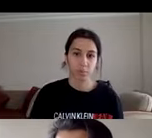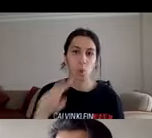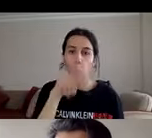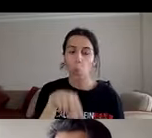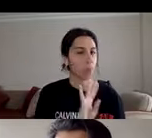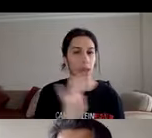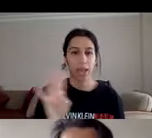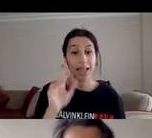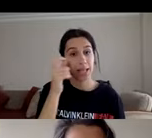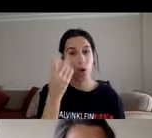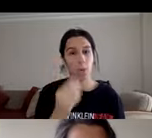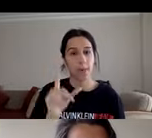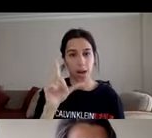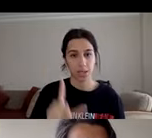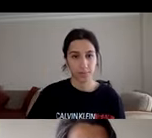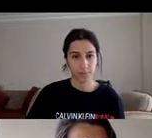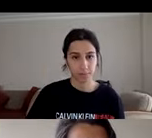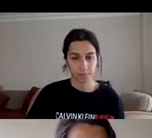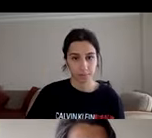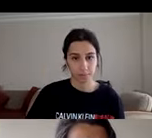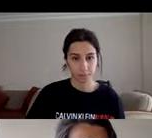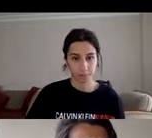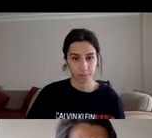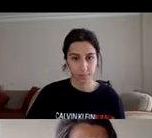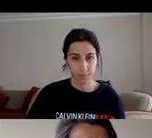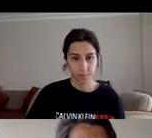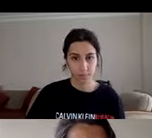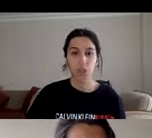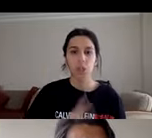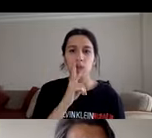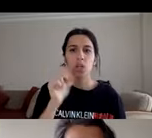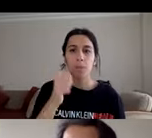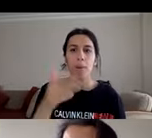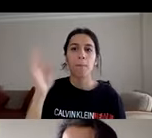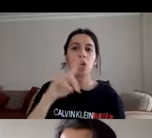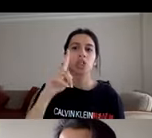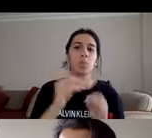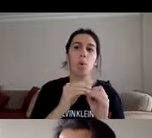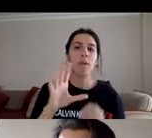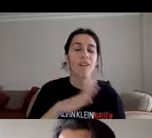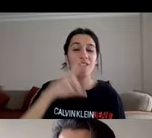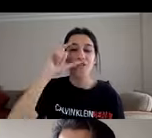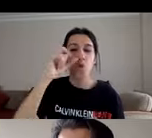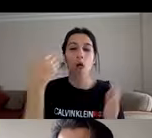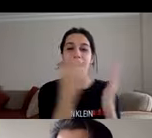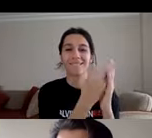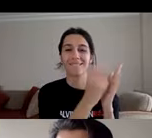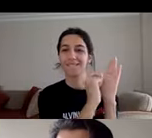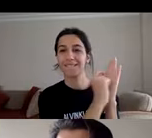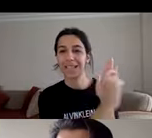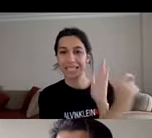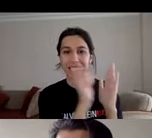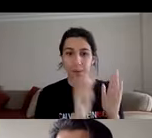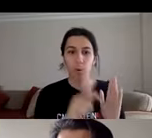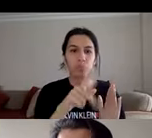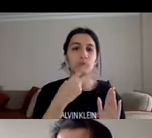değiller. Dikkatli olmak gerek. Ki son dönemde başımızda başka bir dert var. Fotoğrafların üzerinde metin servis ediliyor. Burada kontrast